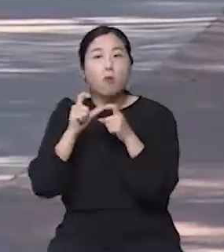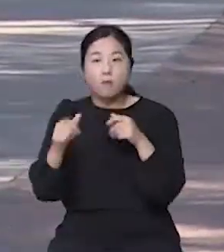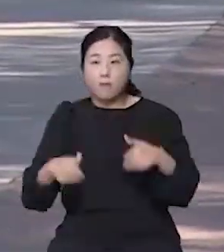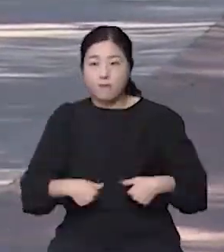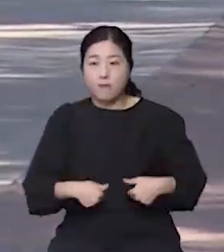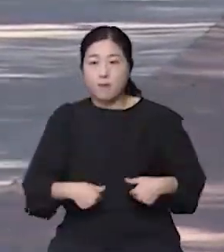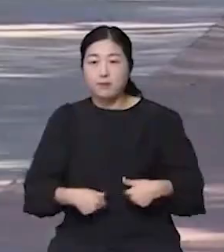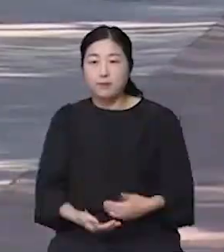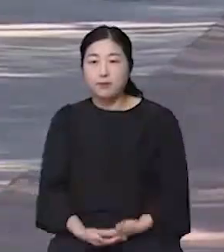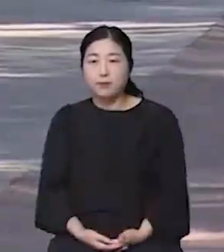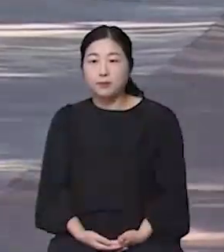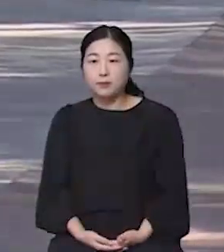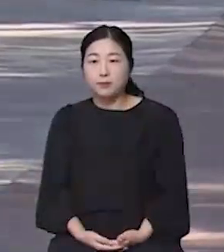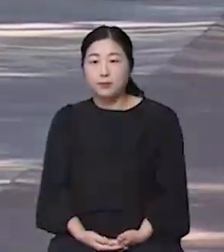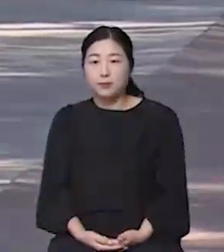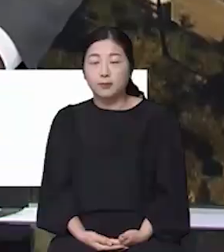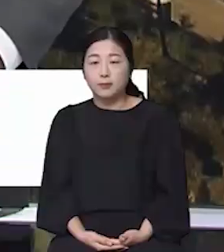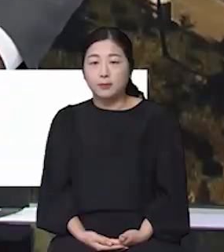KBC 조윤정입니다.